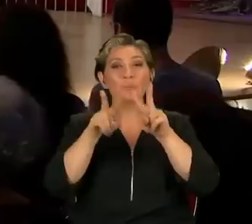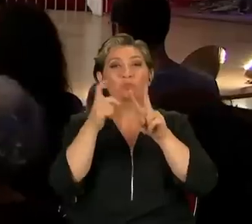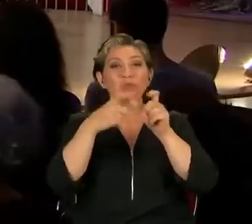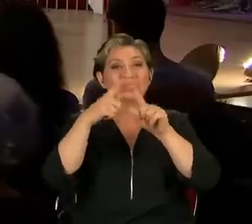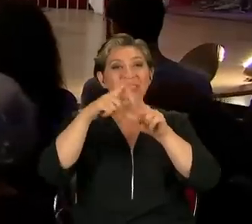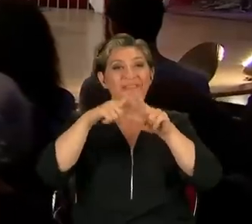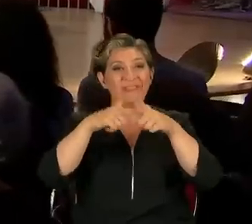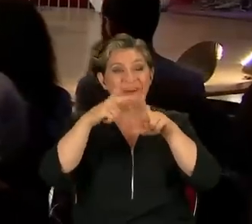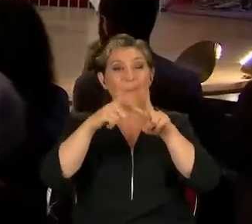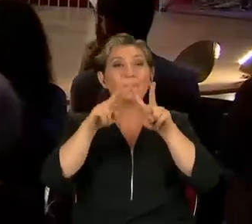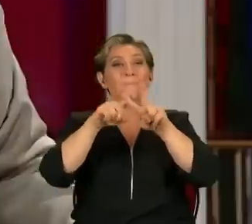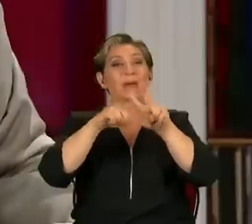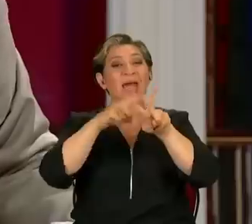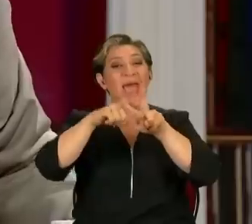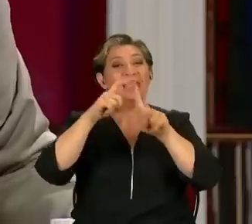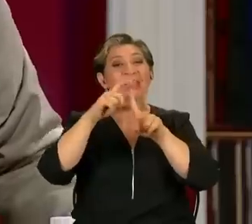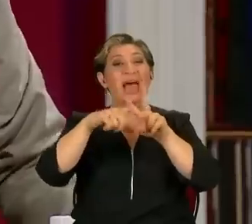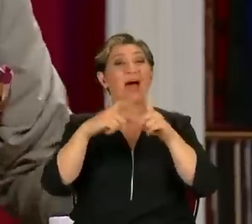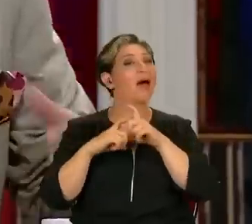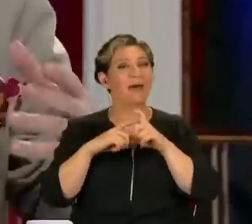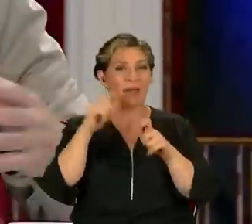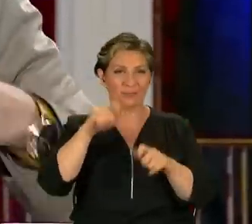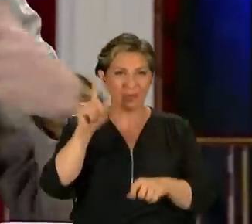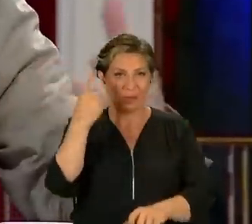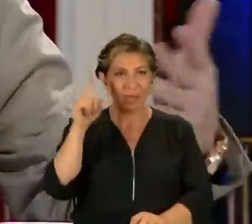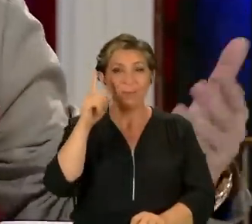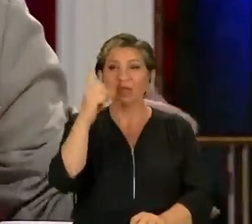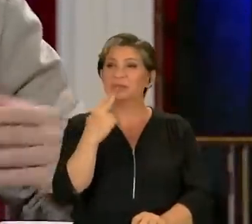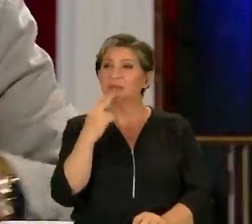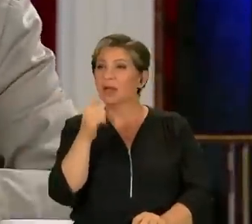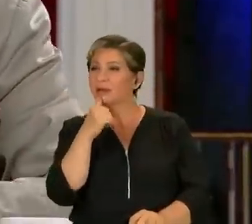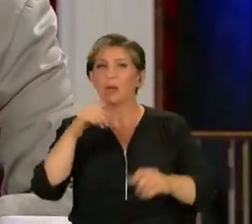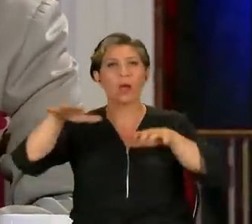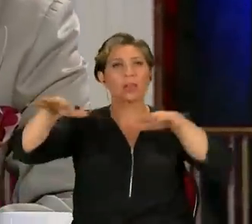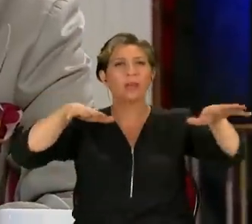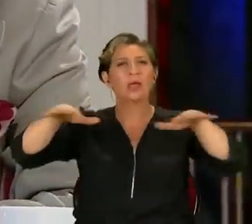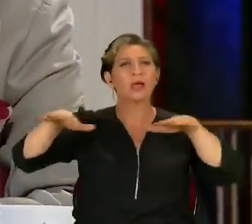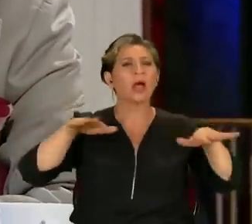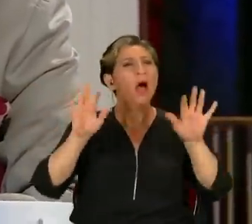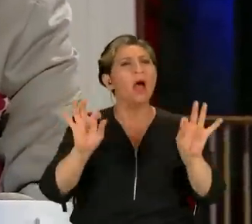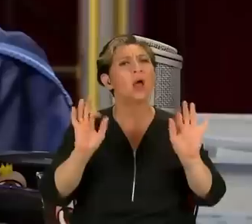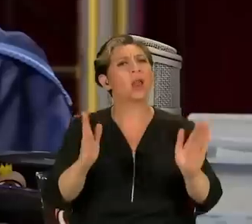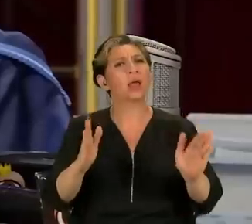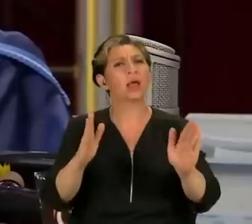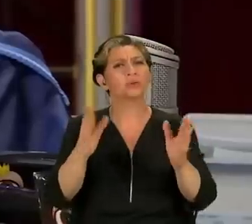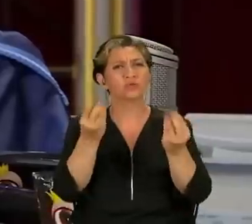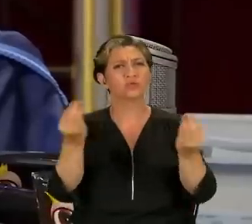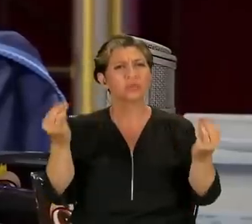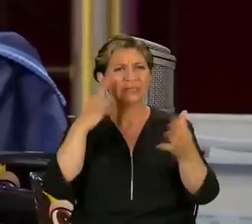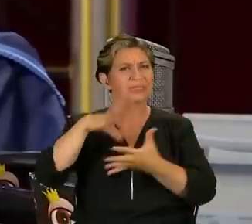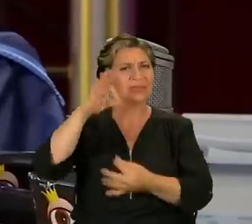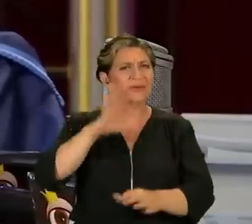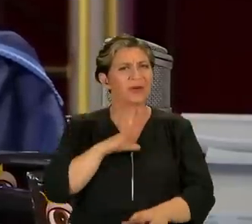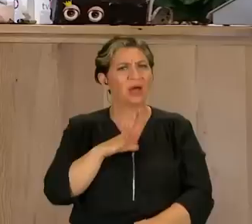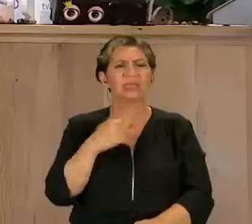Mustafa Maya da Allah rahmet eylesin. Peki bir de her klibinde bir kızlar oğlanlar bir yerlerde dalıyor. Hala öyle. Bir sürü insan var.